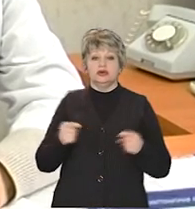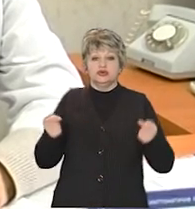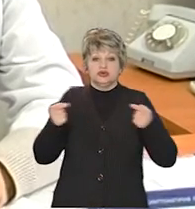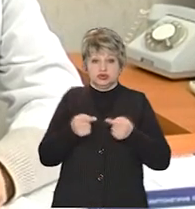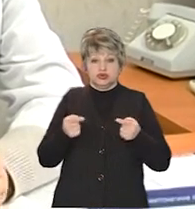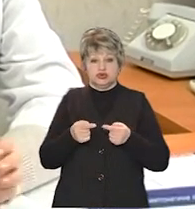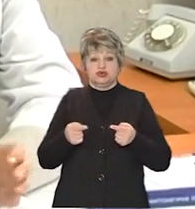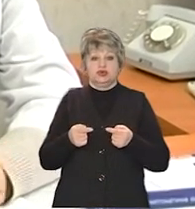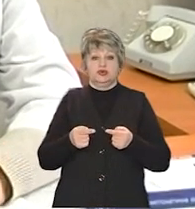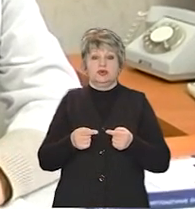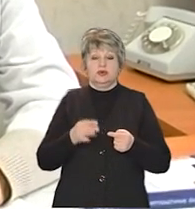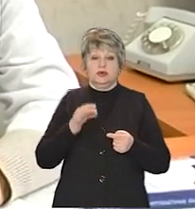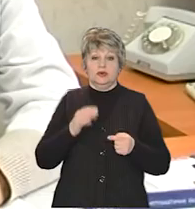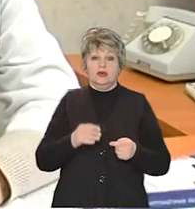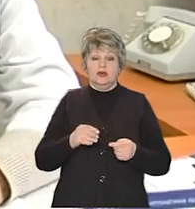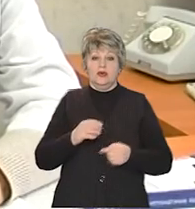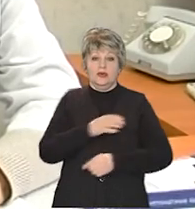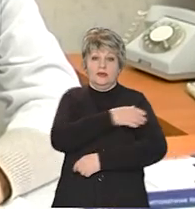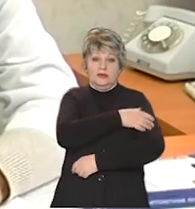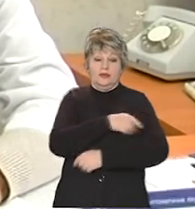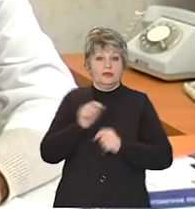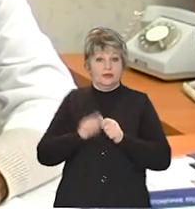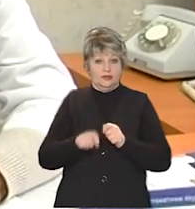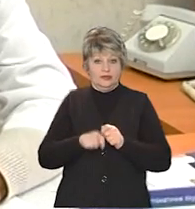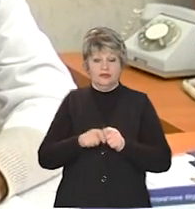запобігати якихось неправильного виміру.